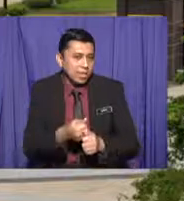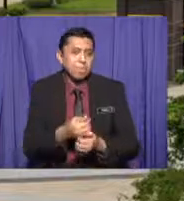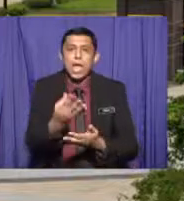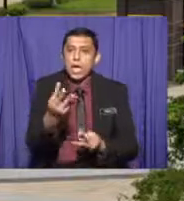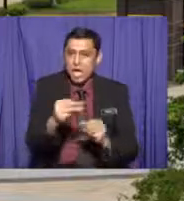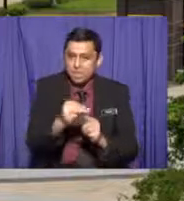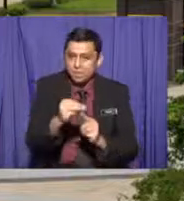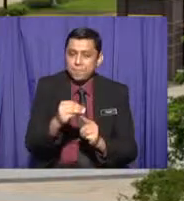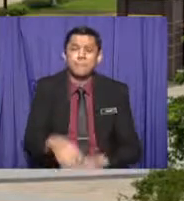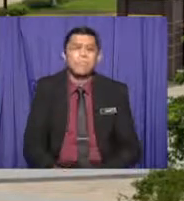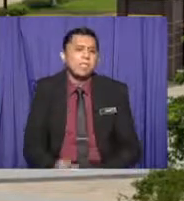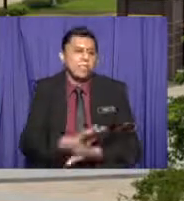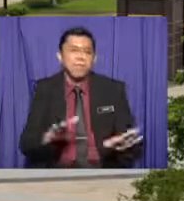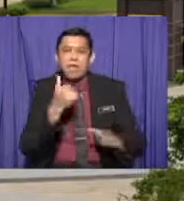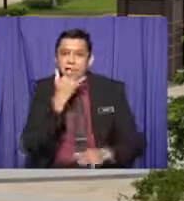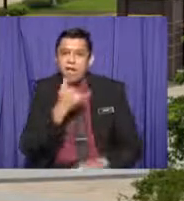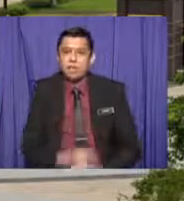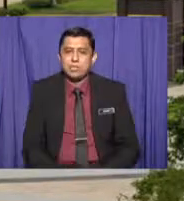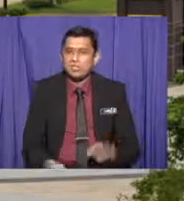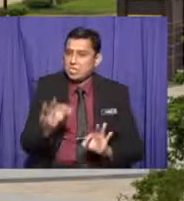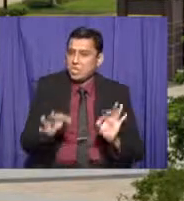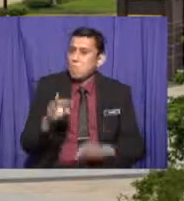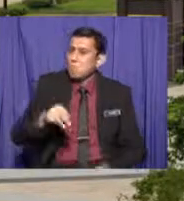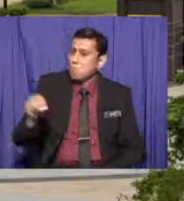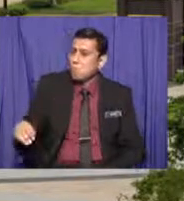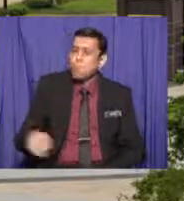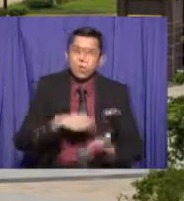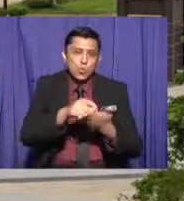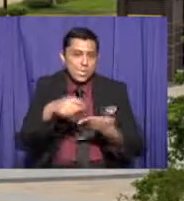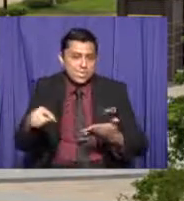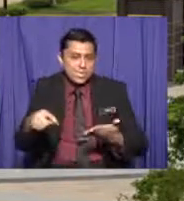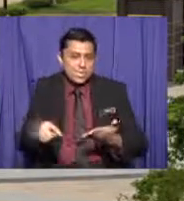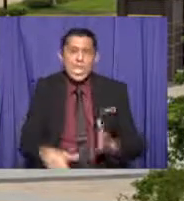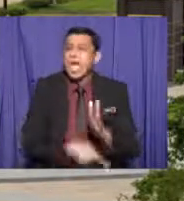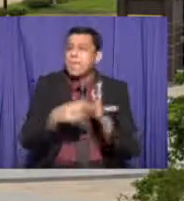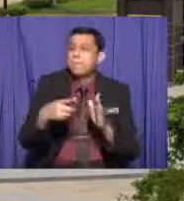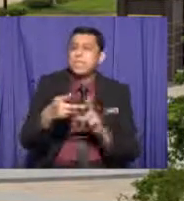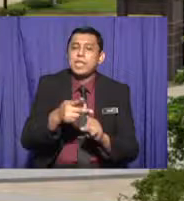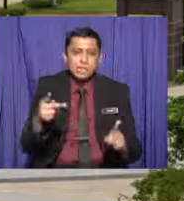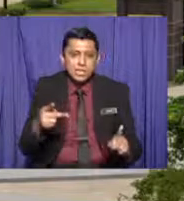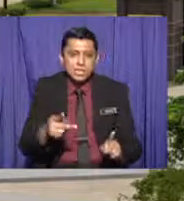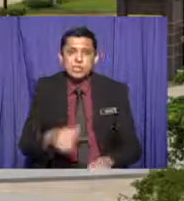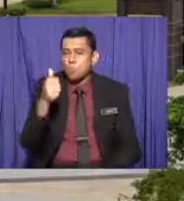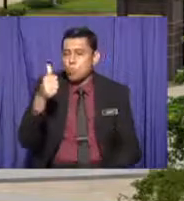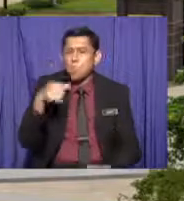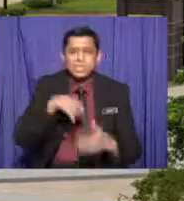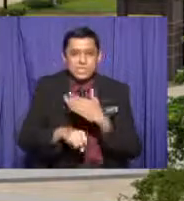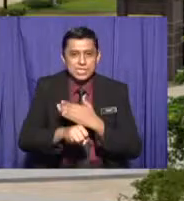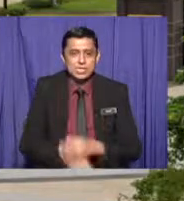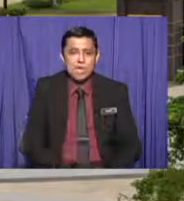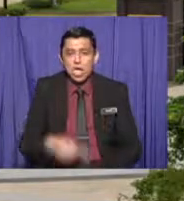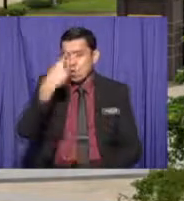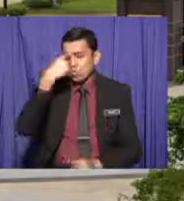markah. Tidak salah jika murid-murid menulis lebih daripada 10 isi